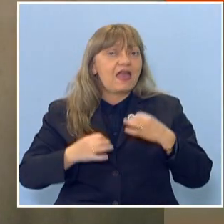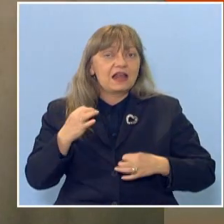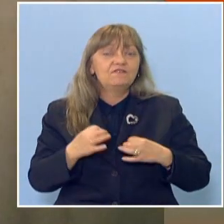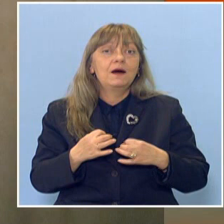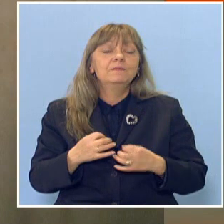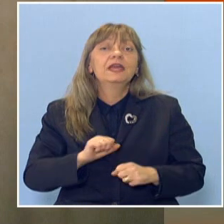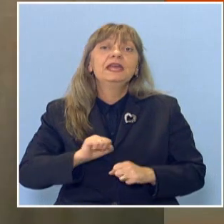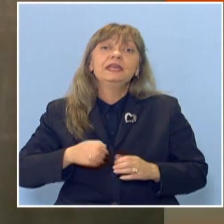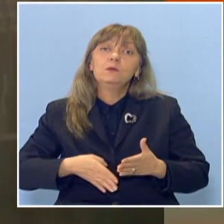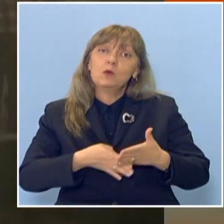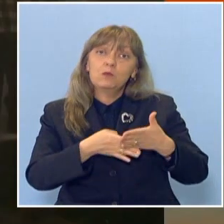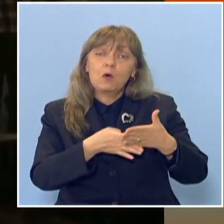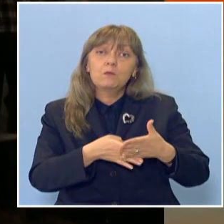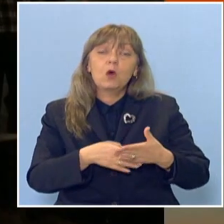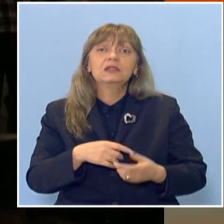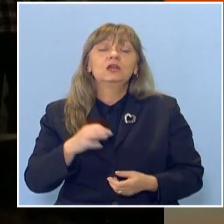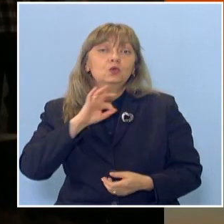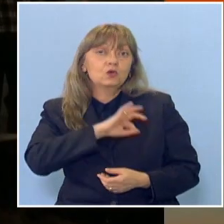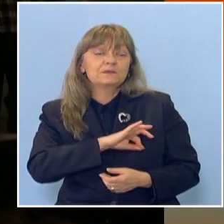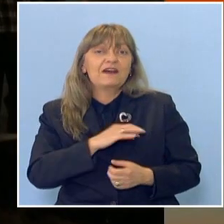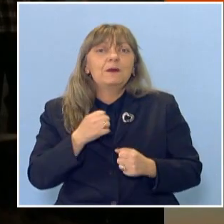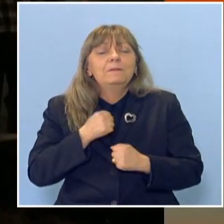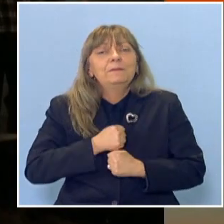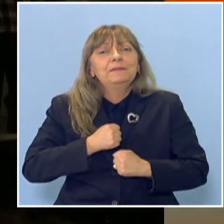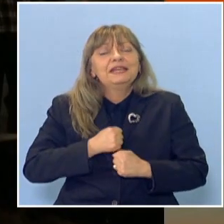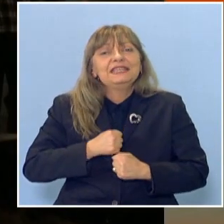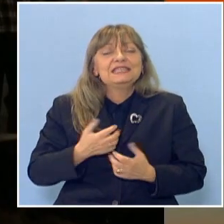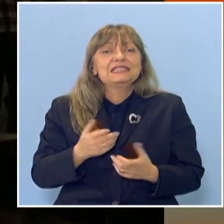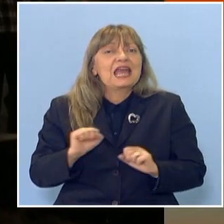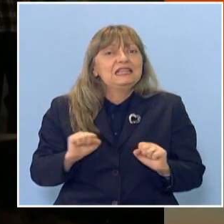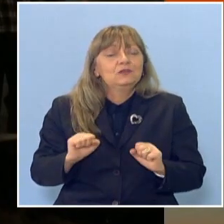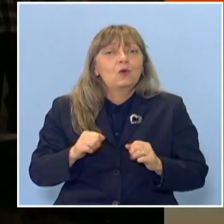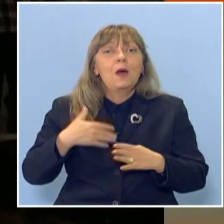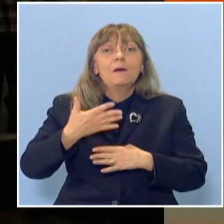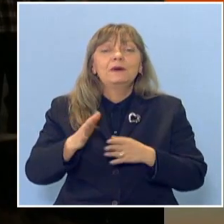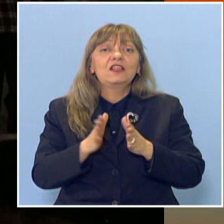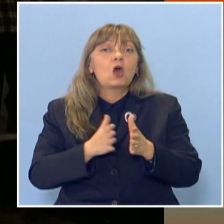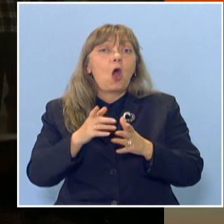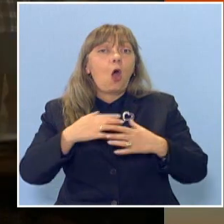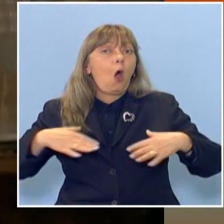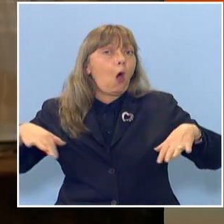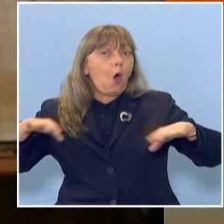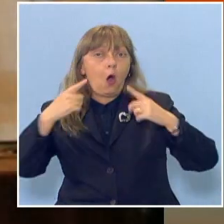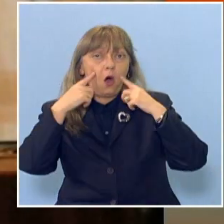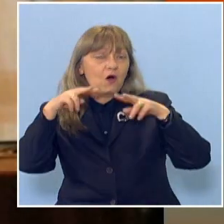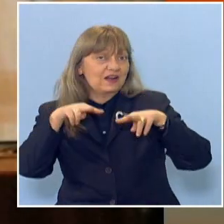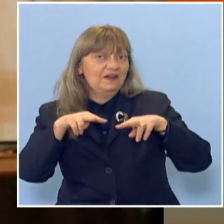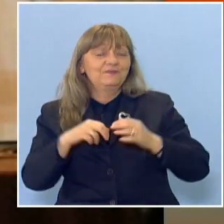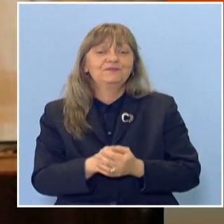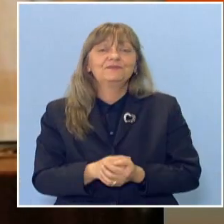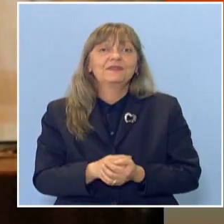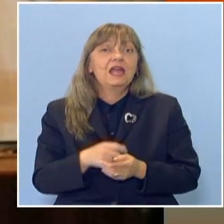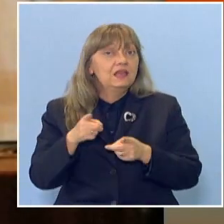ми помогна да преодолявам притеснението пред публика. Успяхте ли да го преодолеете това притеснение